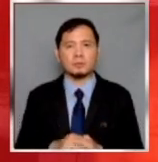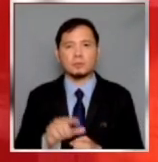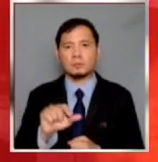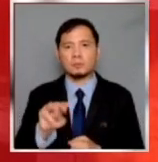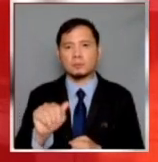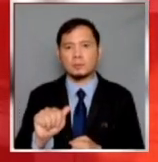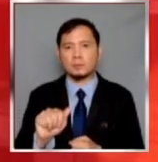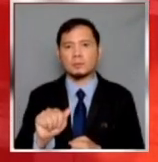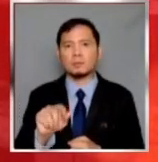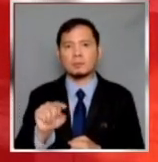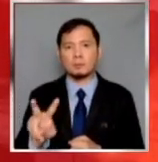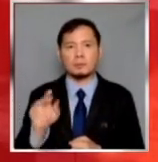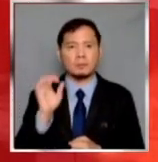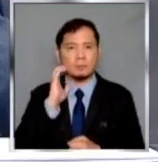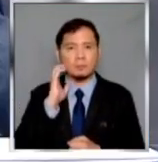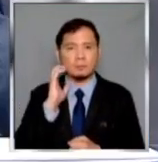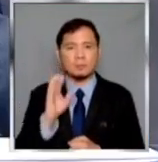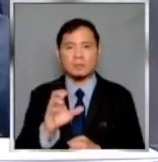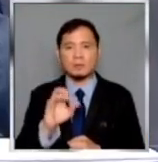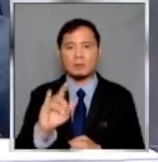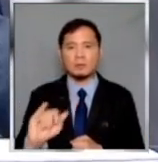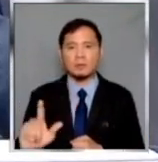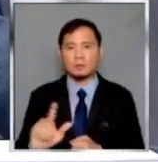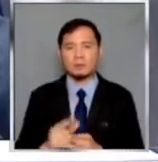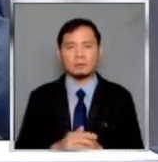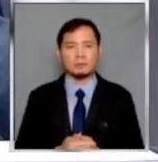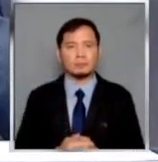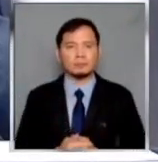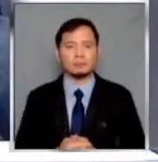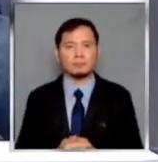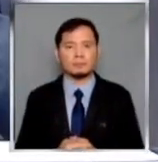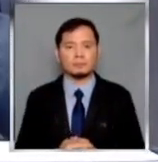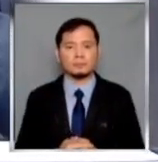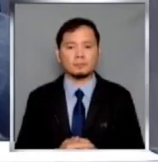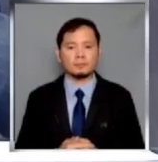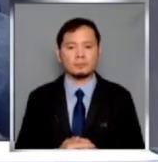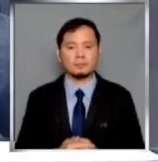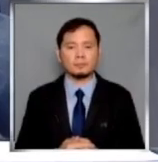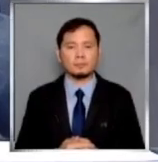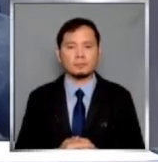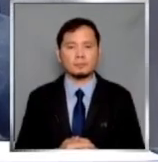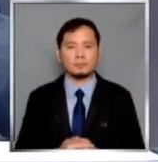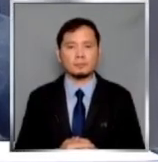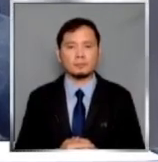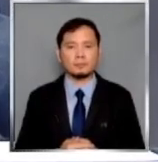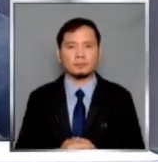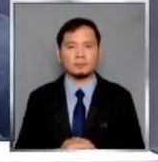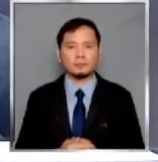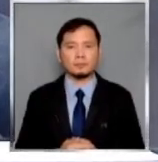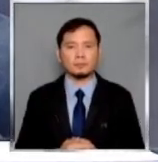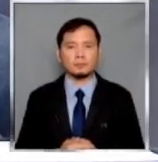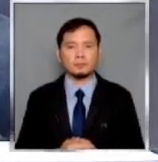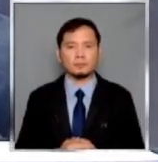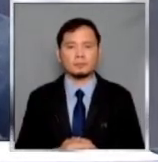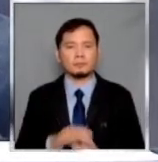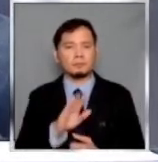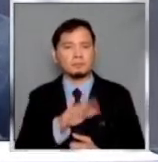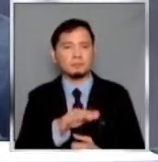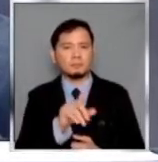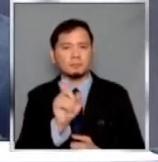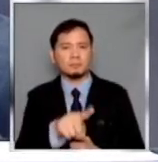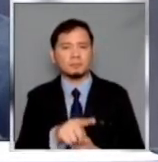presinto, natatanggap natin, pila na yung mga botante. Ano? Diyan ba sa lugar mo, kamusta ang pila?